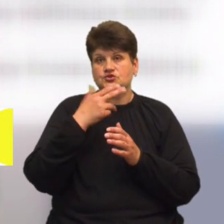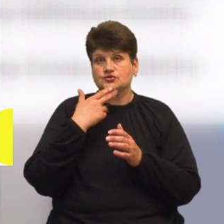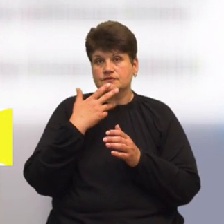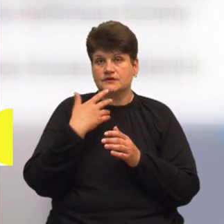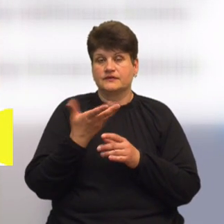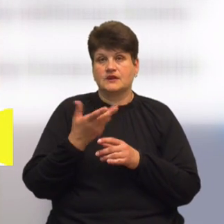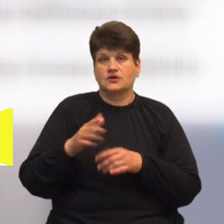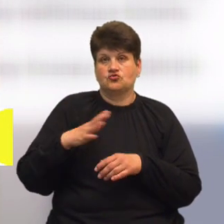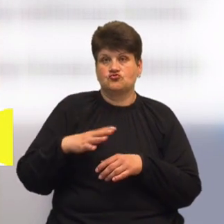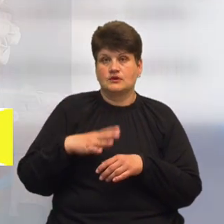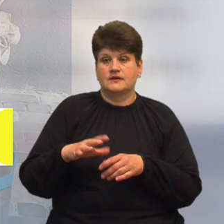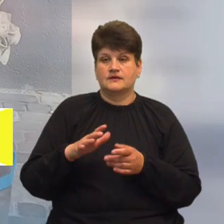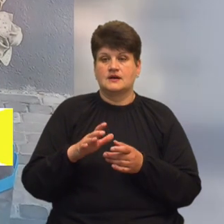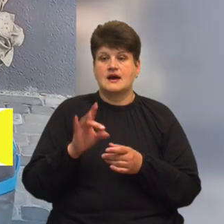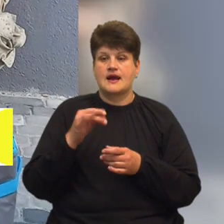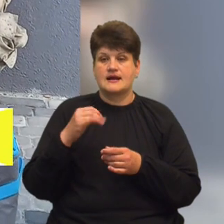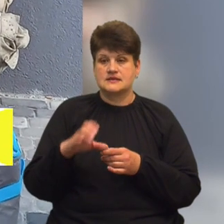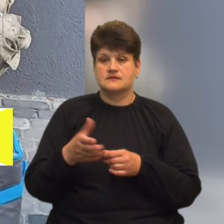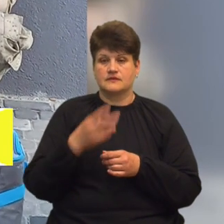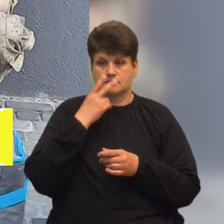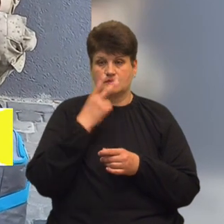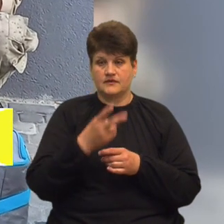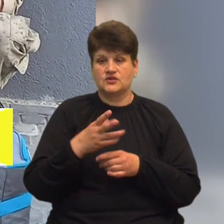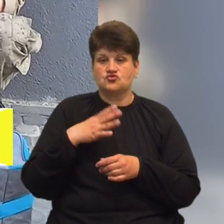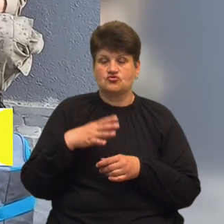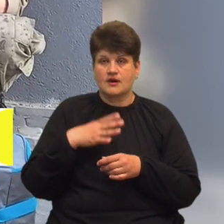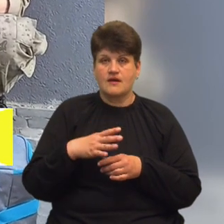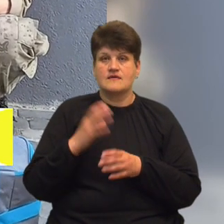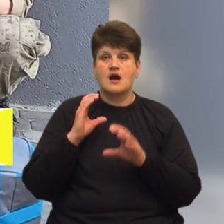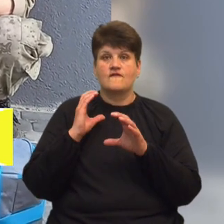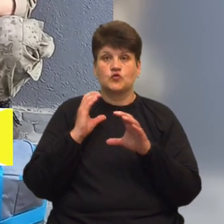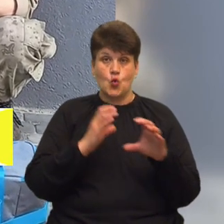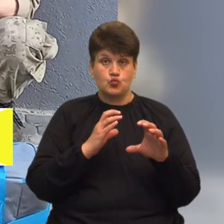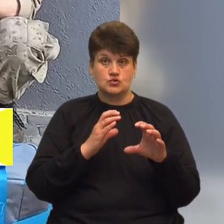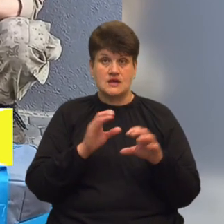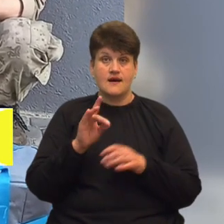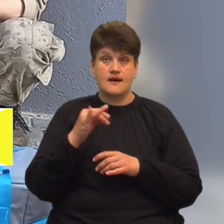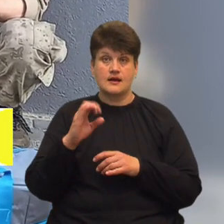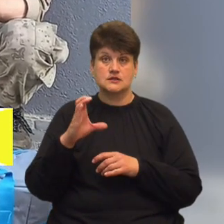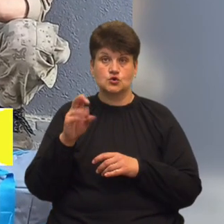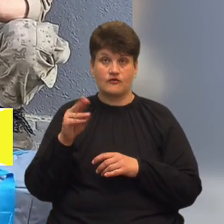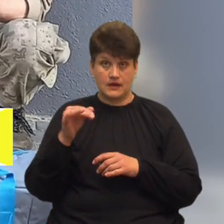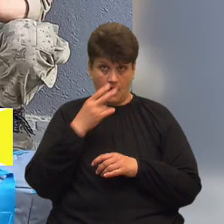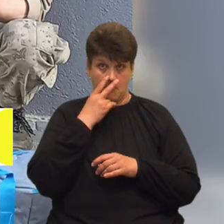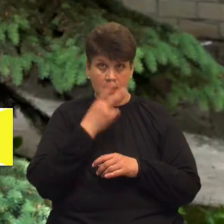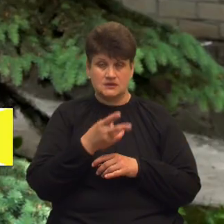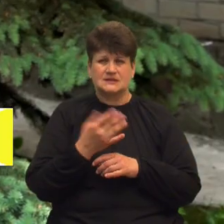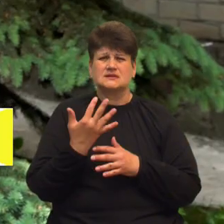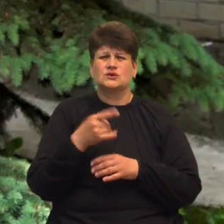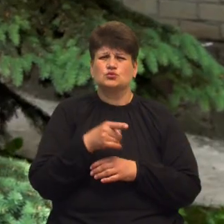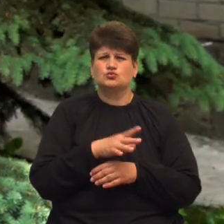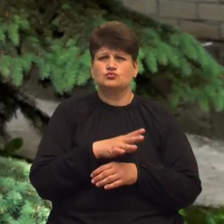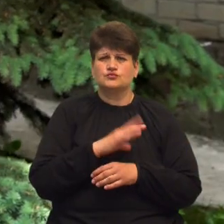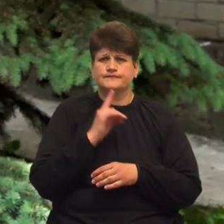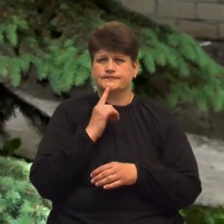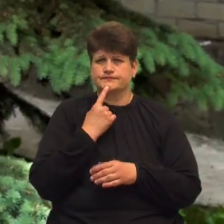свій рейс. Він очікував рейсового автобуса. Ось я бачила, наскільки йому було